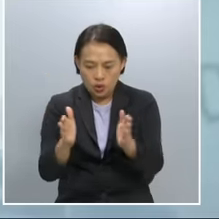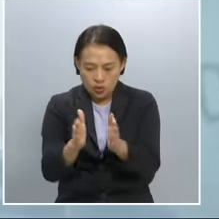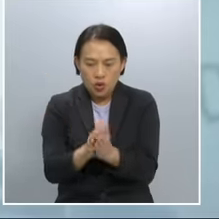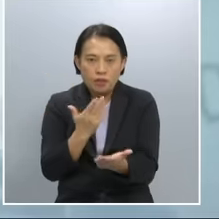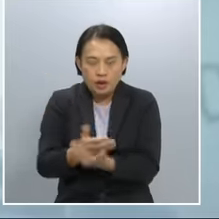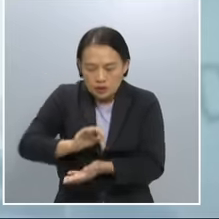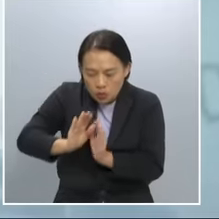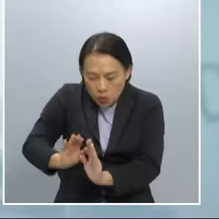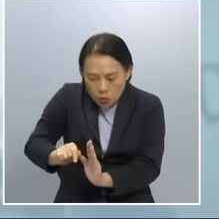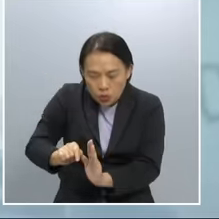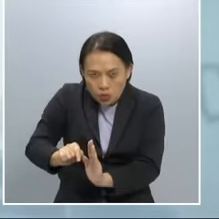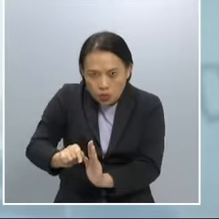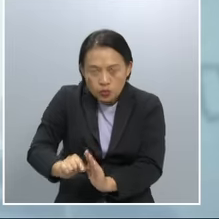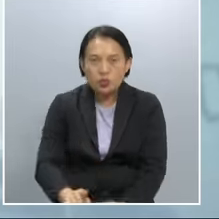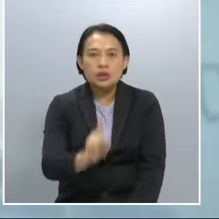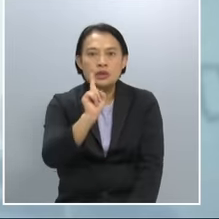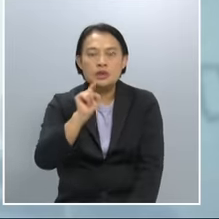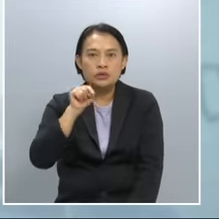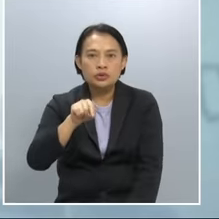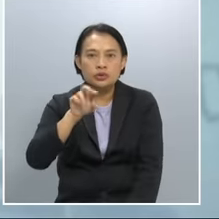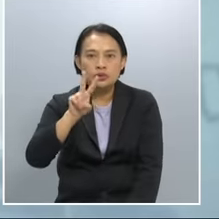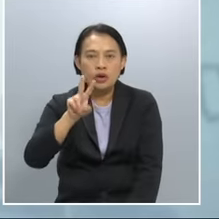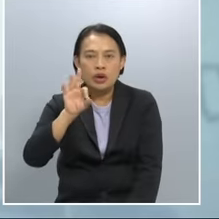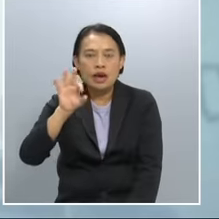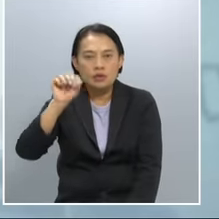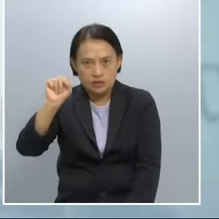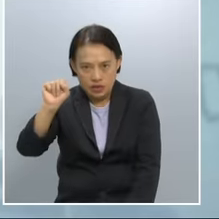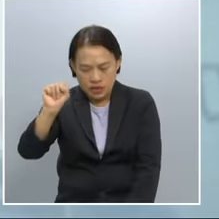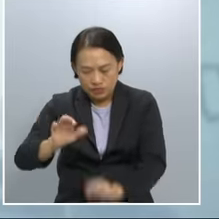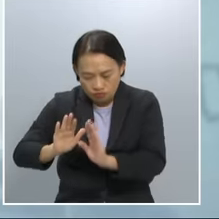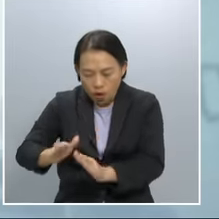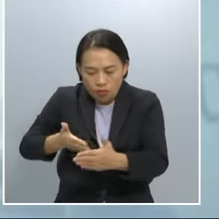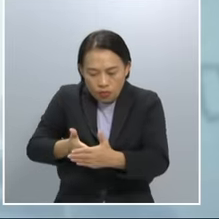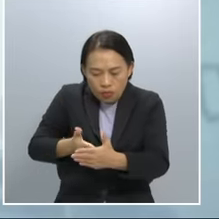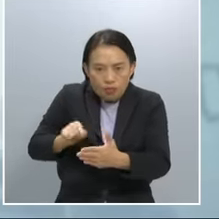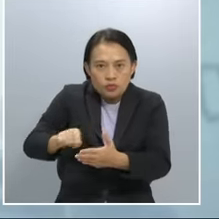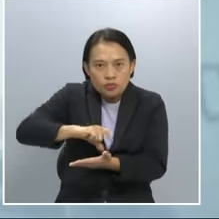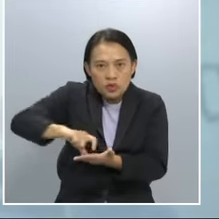ม 1.29 แสนใช่ไหมยอดสะสมไม่สำเร็จโอนเยอะเลยฮะ